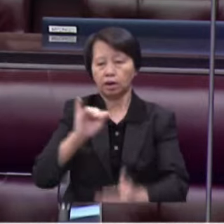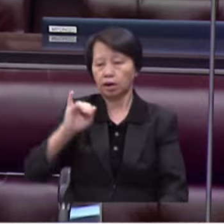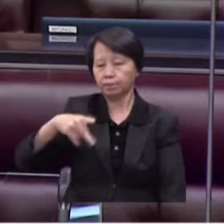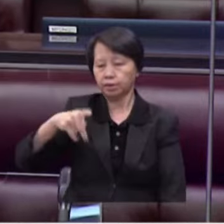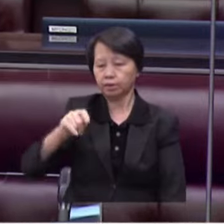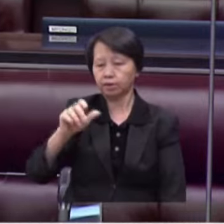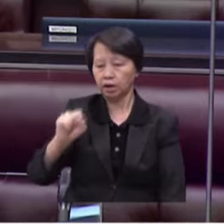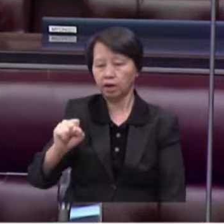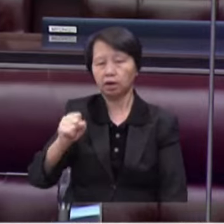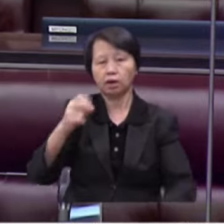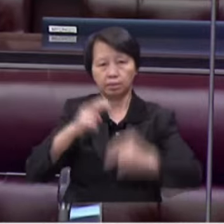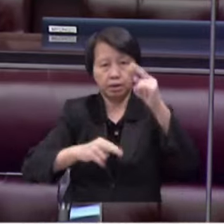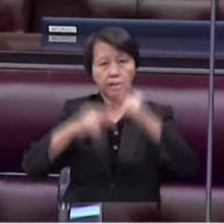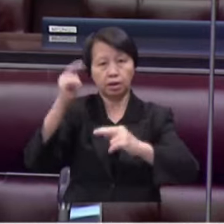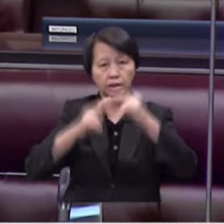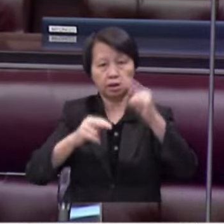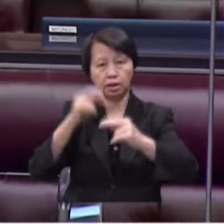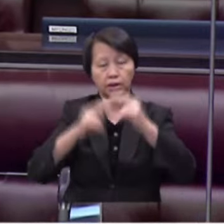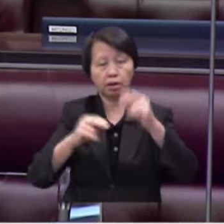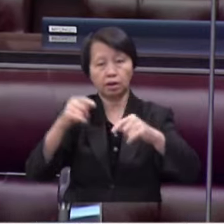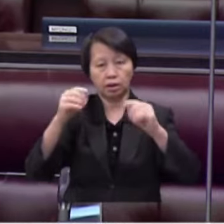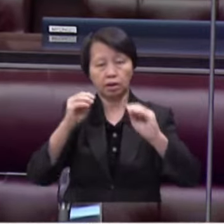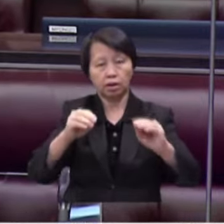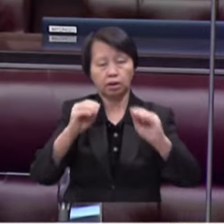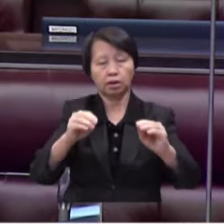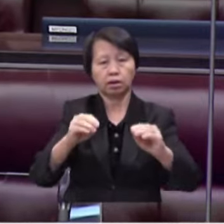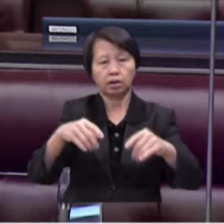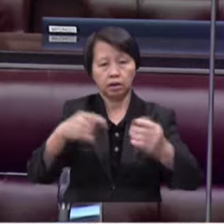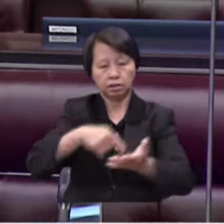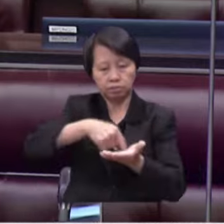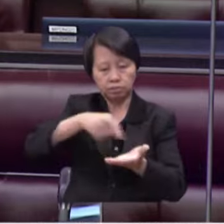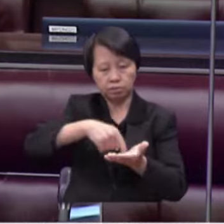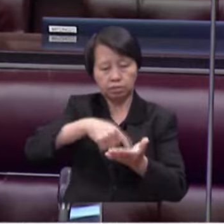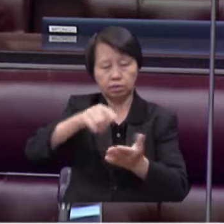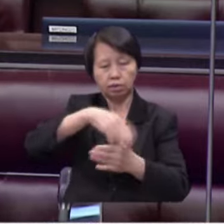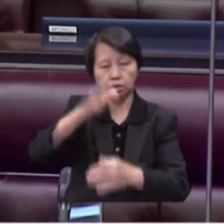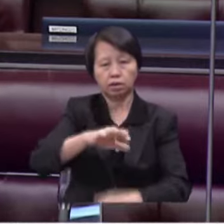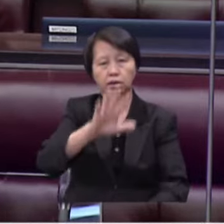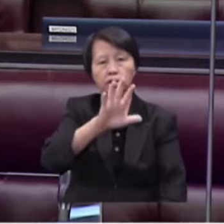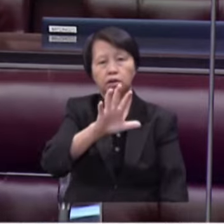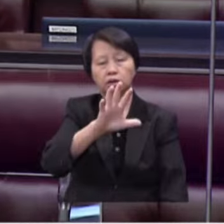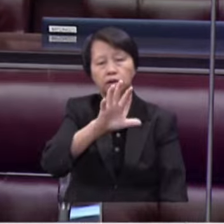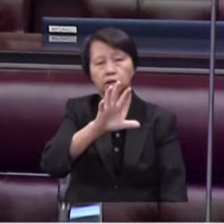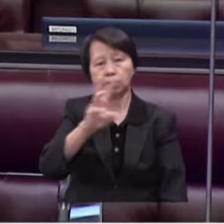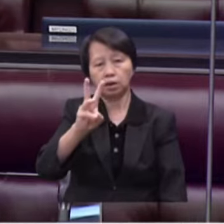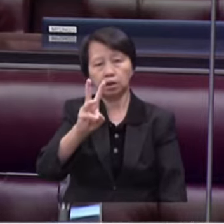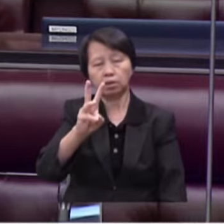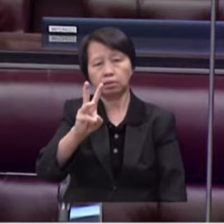membina hospital dan sebagainya Hospital sengaja membelanjakan lebih 56